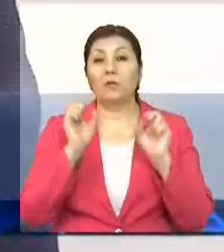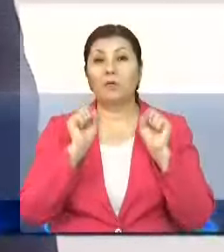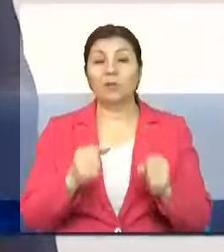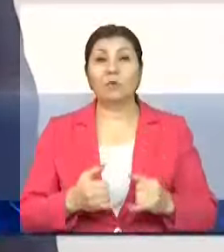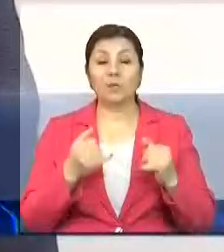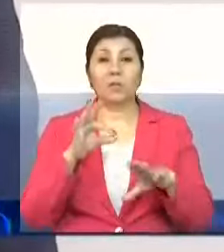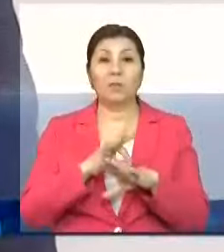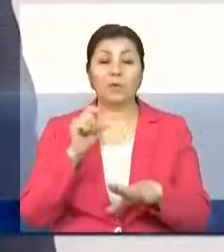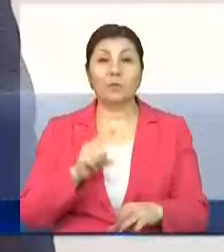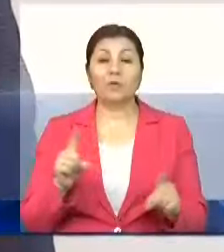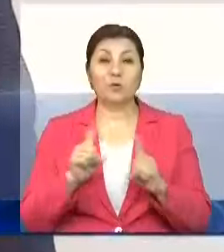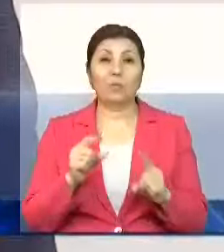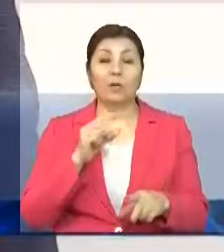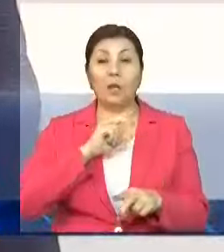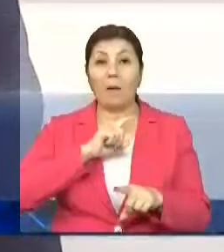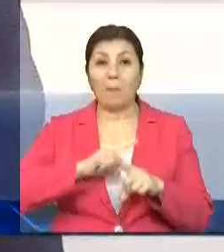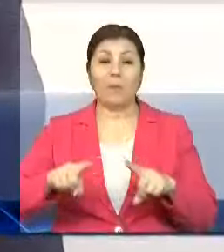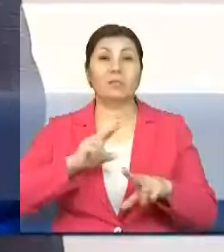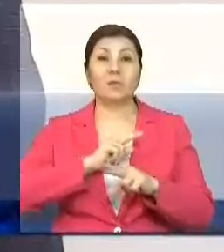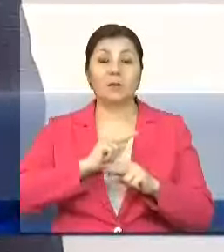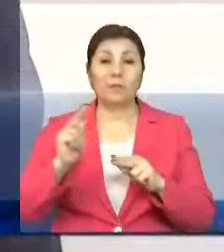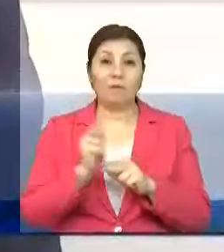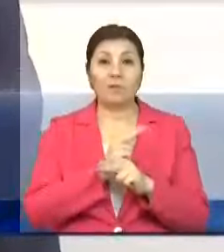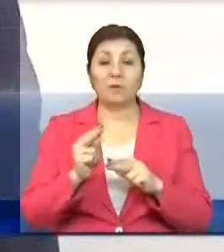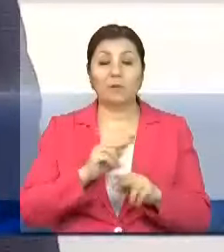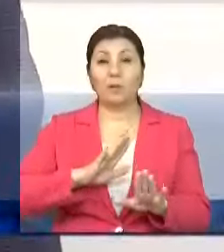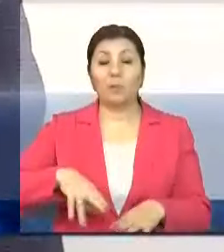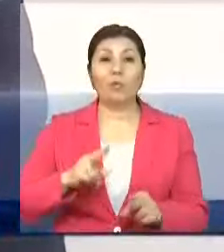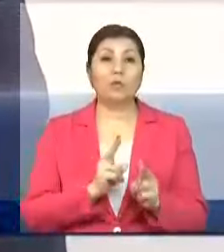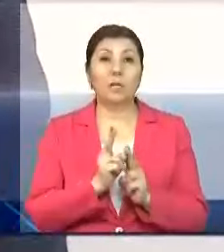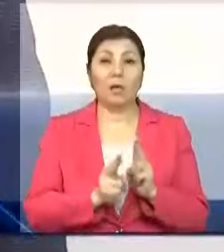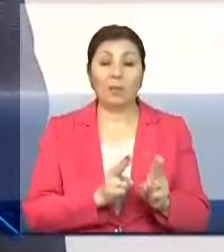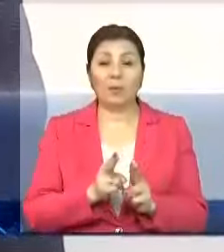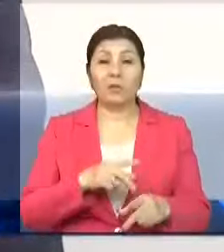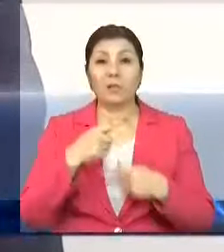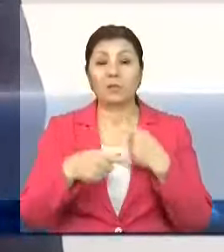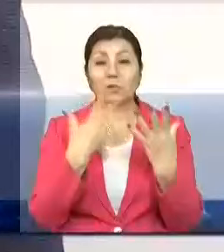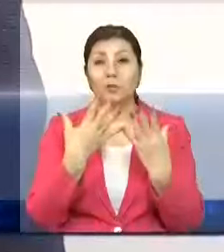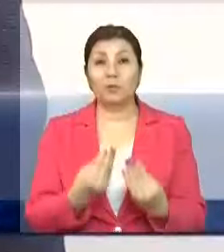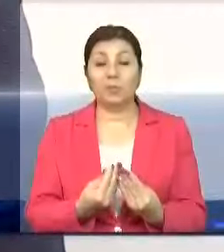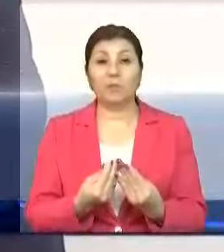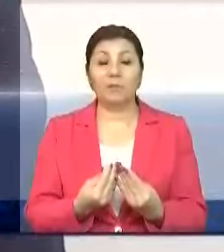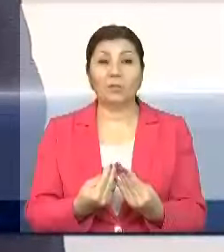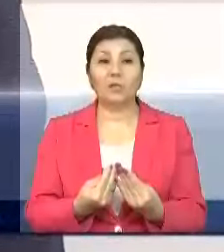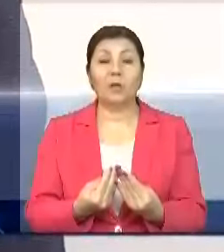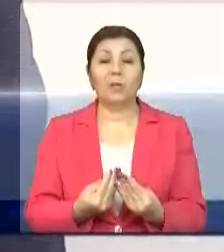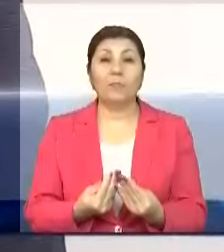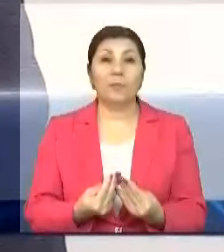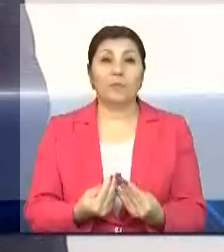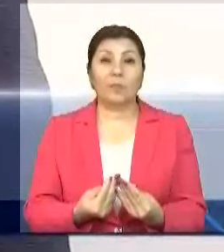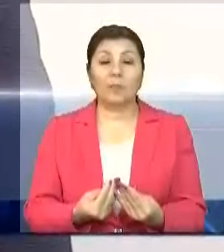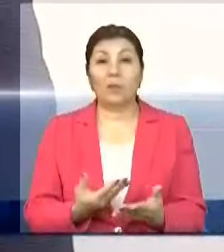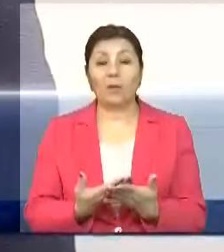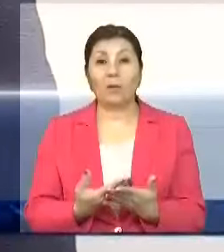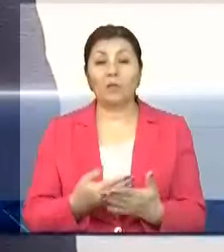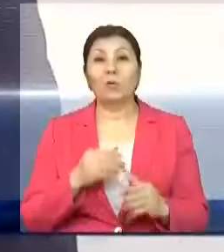пациентов, чтобы они быстро восстановились через, ну, после операции. На следующий день уже пациенты сразу встают,